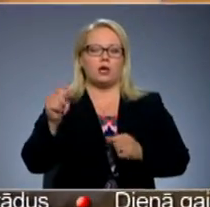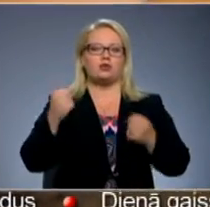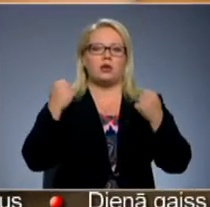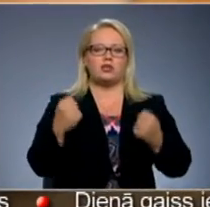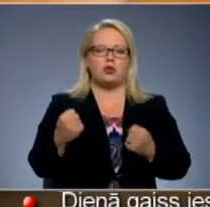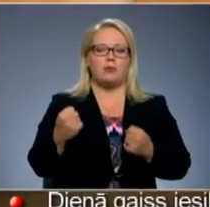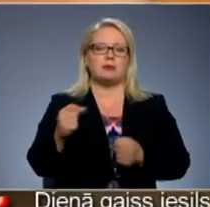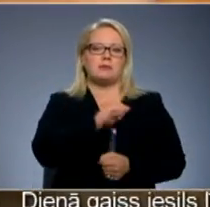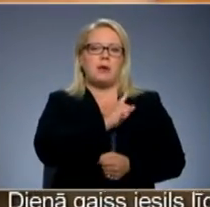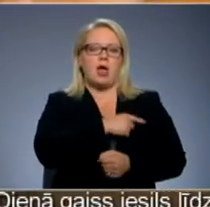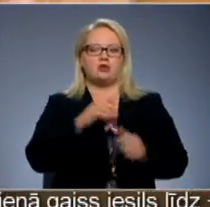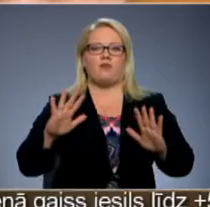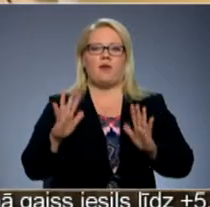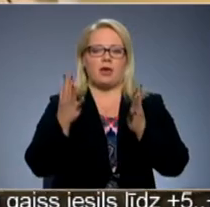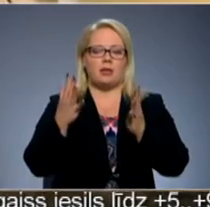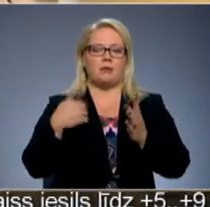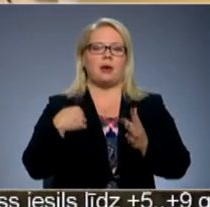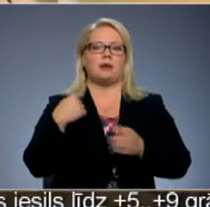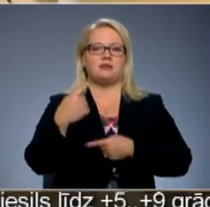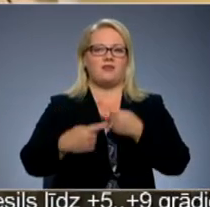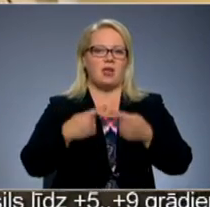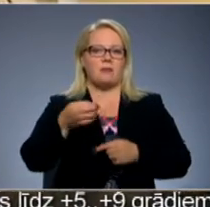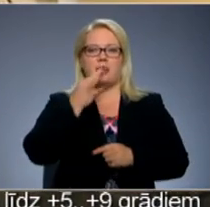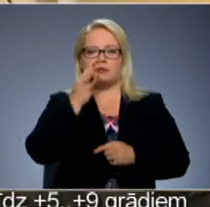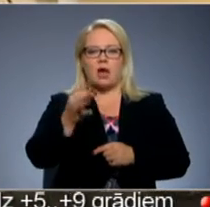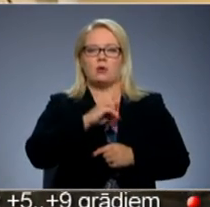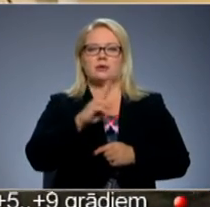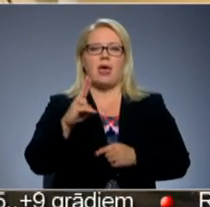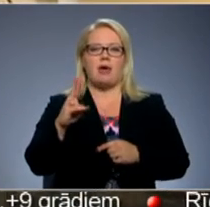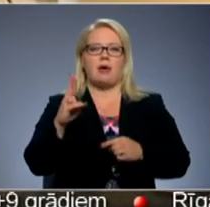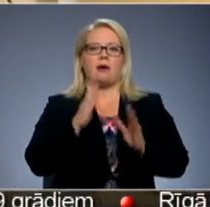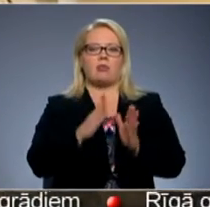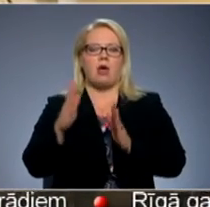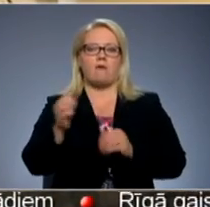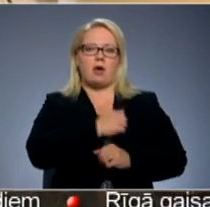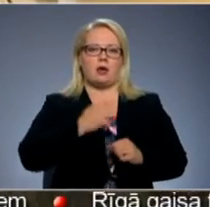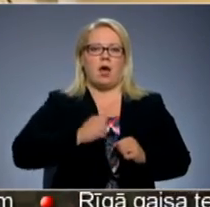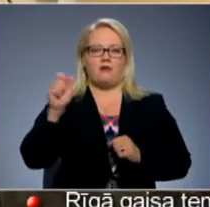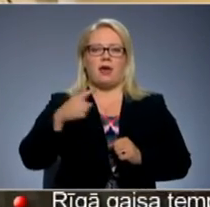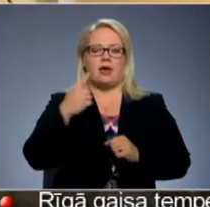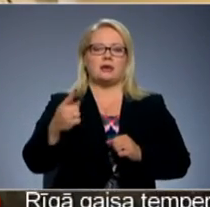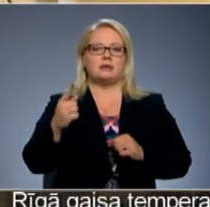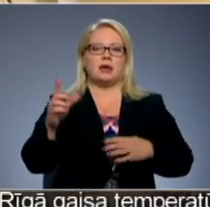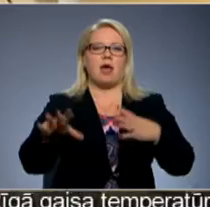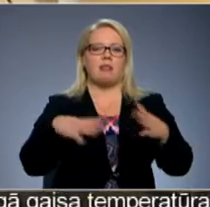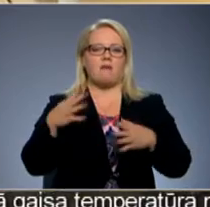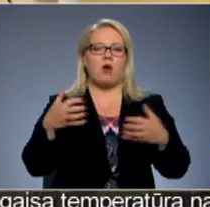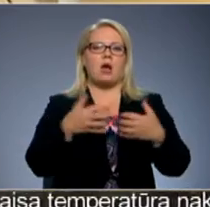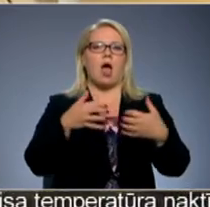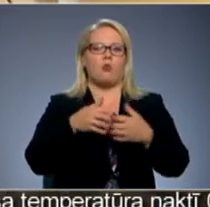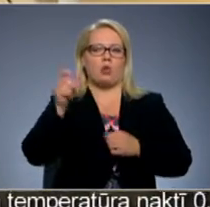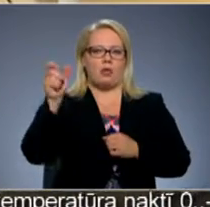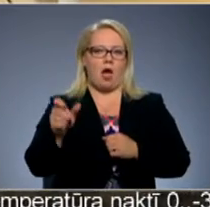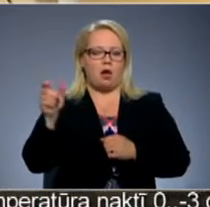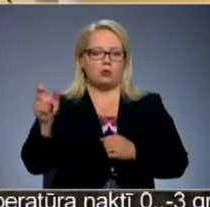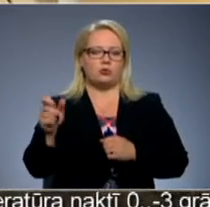un veiklība. Kā es vienmēr saku, es negatavoju karavīrus. Es gatavoju karotājus. Tā ir ļoti liela atšķirība.